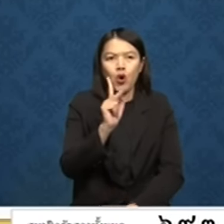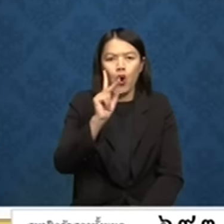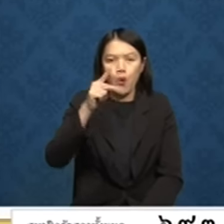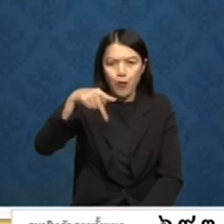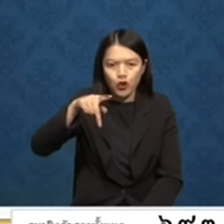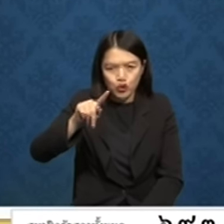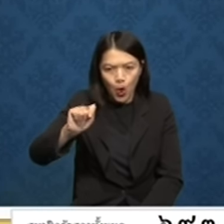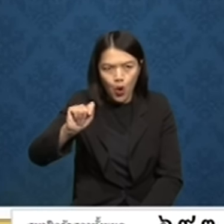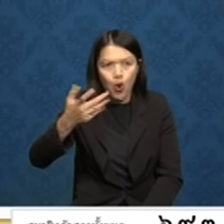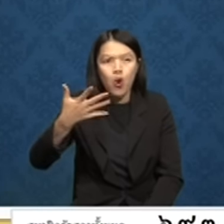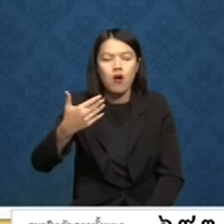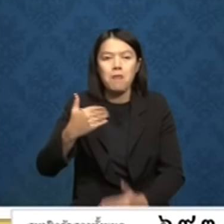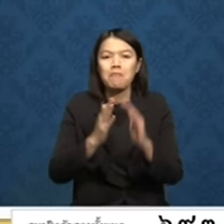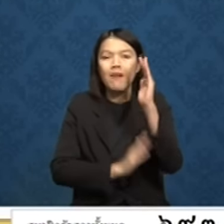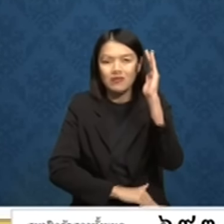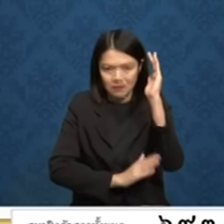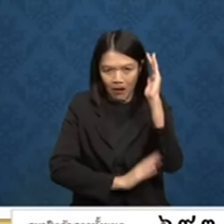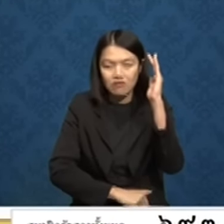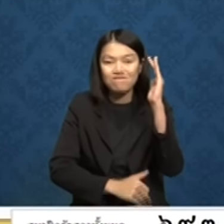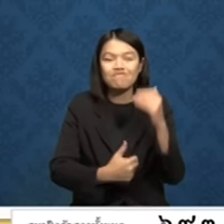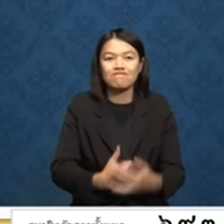ศาสตร์ด้านการพัฒนาจังหวัดชายแดนภาคใ